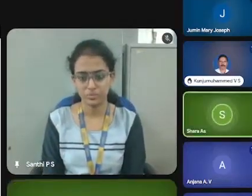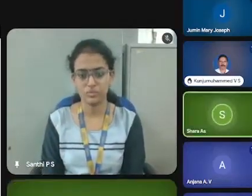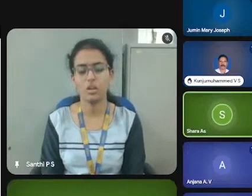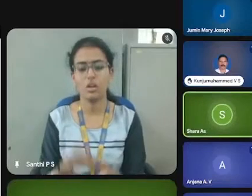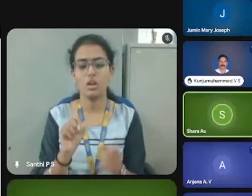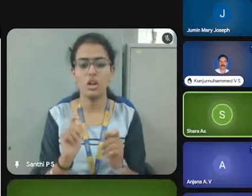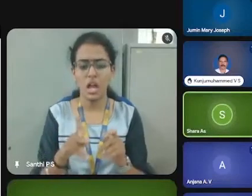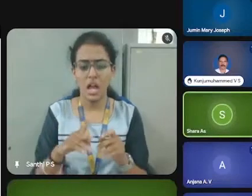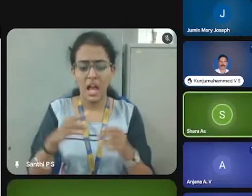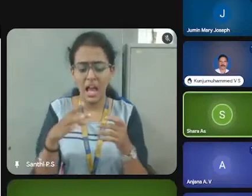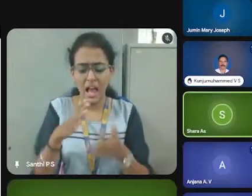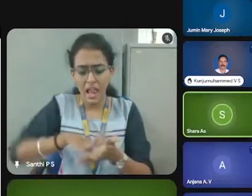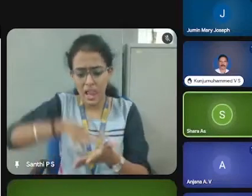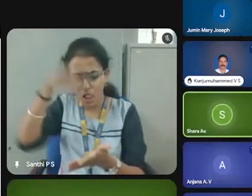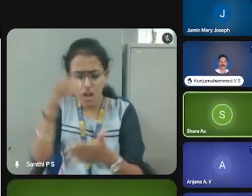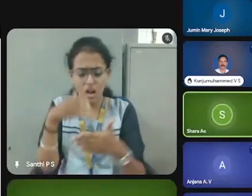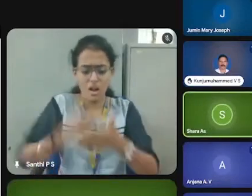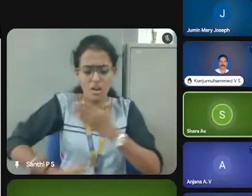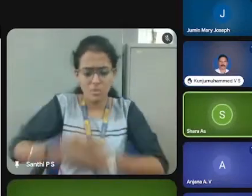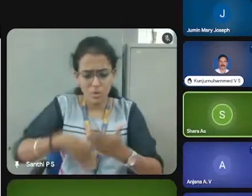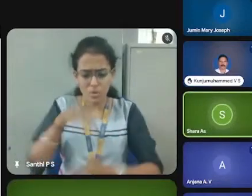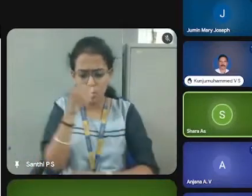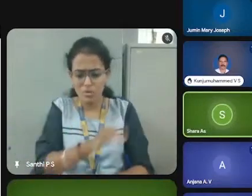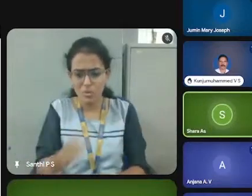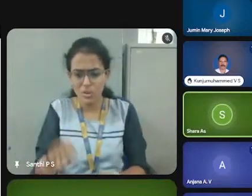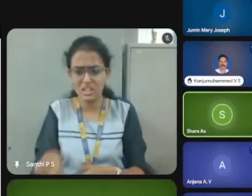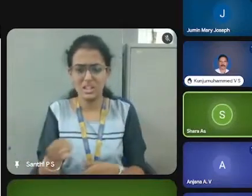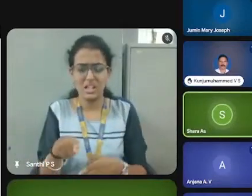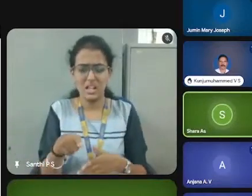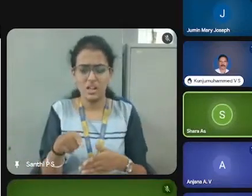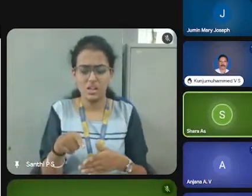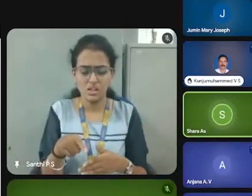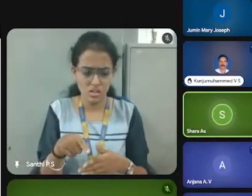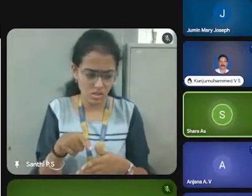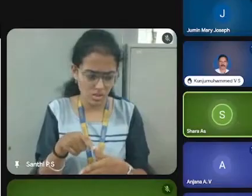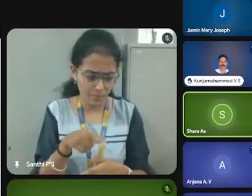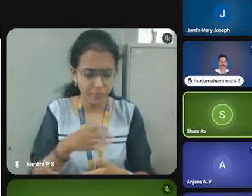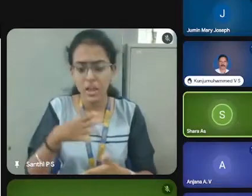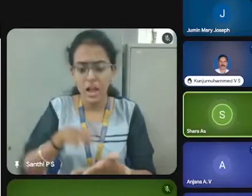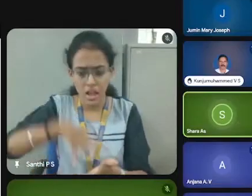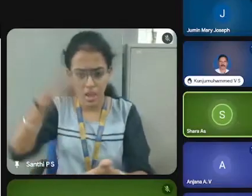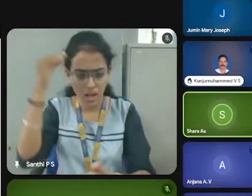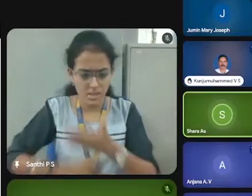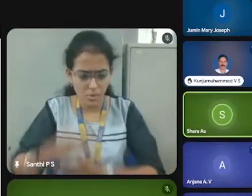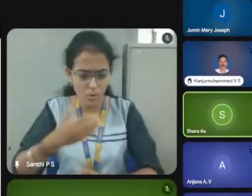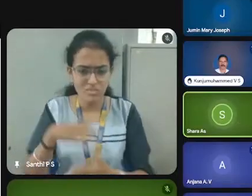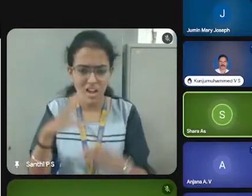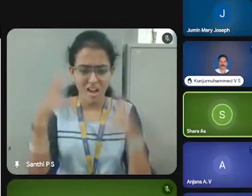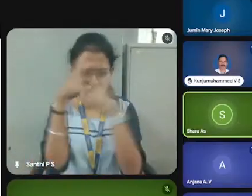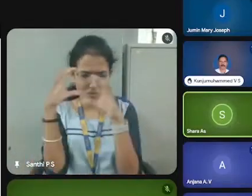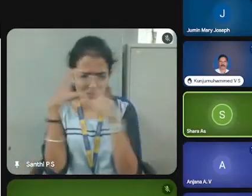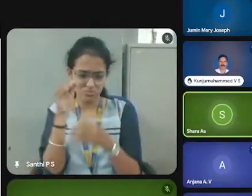ലേണിംഗ് ഡിസബിലിറ്റി ഉള്ള കുട്ടികൾ ഇപ്പം ഭയങ്കരമായിട്ട് കൺഫ്യൂസ്ഡ് ആണ്. ബോർഡർ ലൈൻ ഇന്റലിജൻസും ലേണിംഗ് ഡിസബിലിറ്റിയും വളരെയധികം കൺഫ്യൂസ്ഡ് ആയിട്ടാണ്